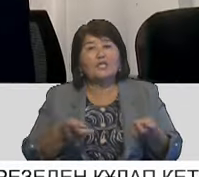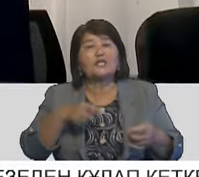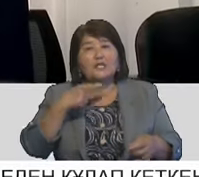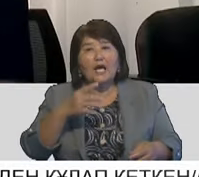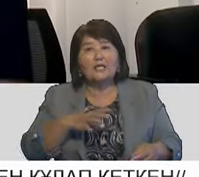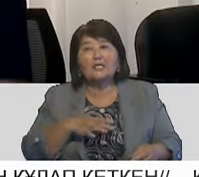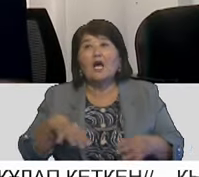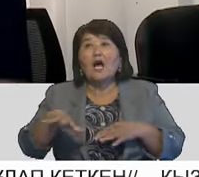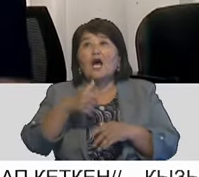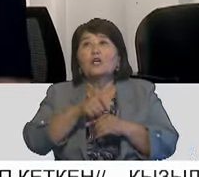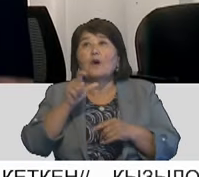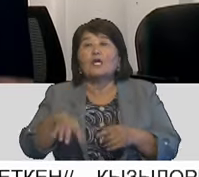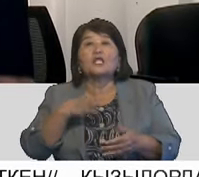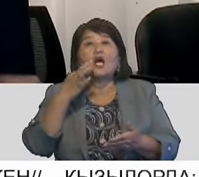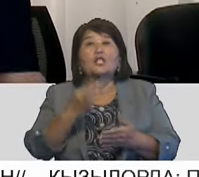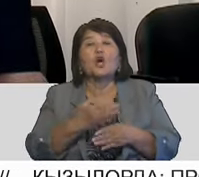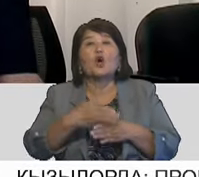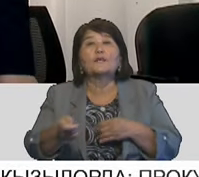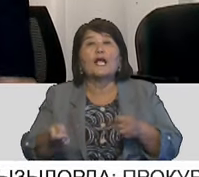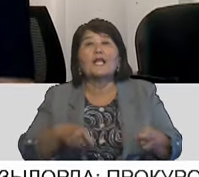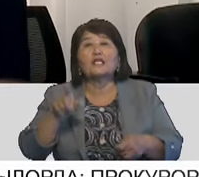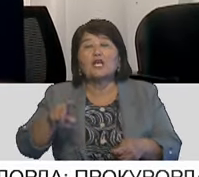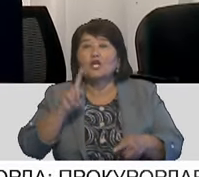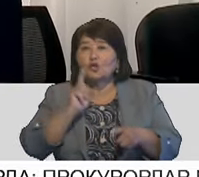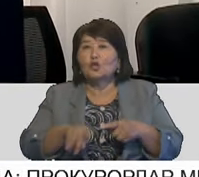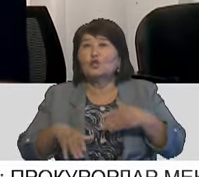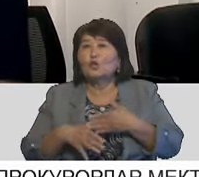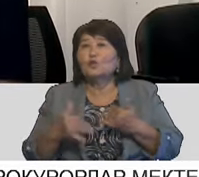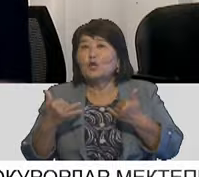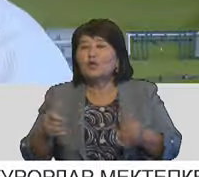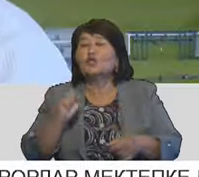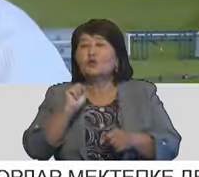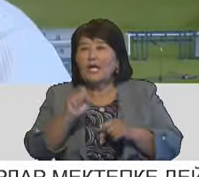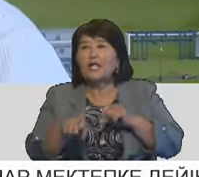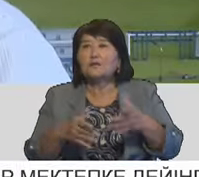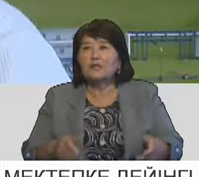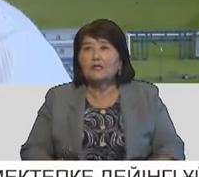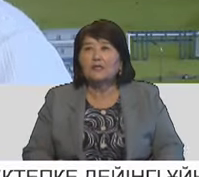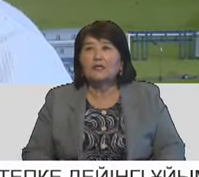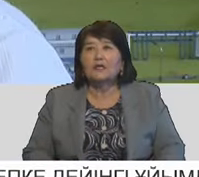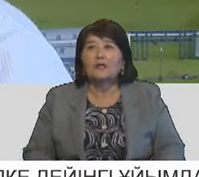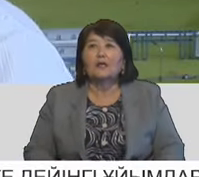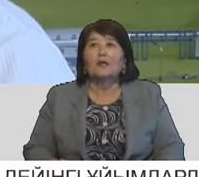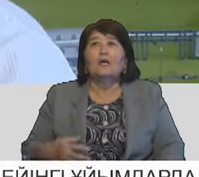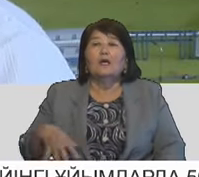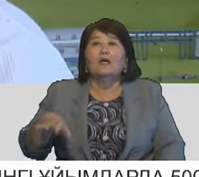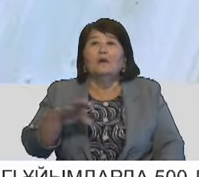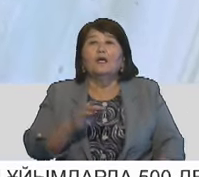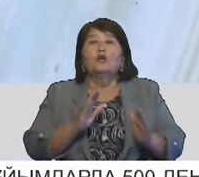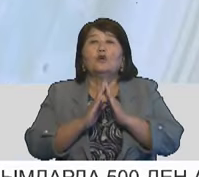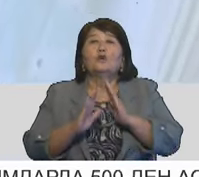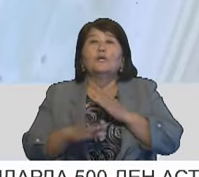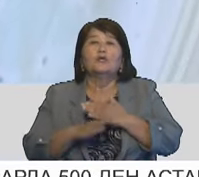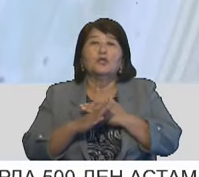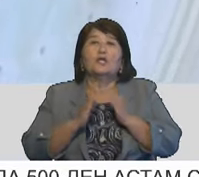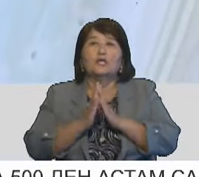айтады. Аймақ басшысы жауапты сала жетекшілеріне шұғыл көмек көрсетуді тапсырды. Әкімшілікке кеп, мен көмек сұраған жағдайым бар.